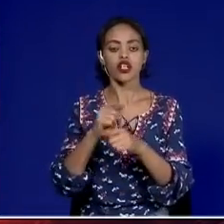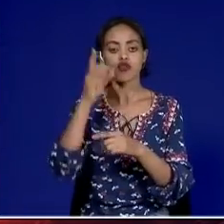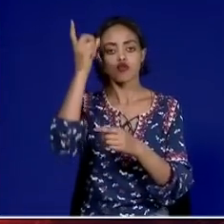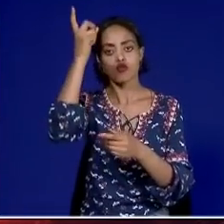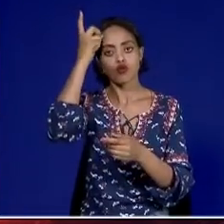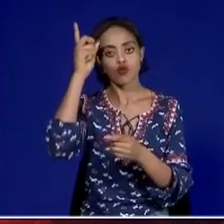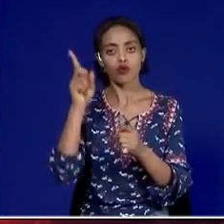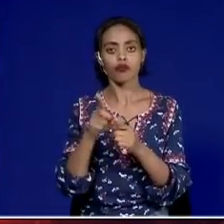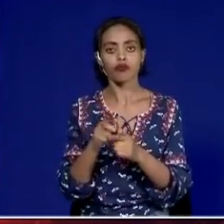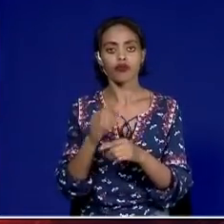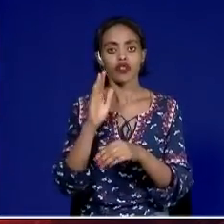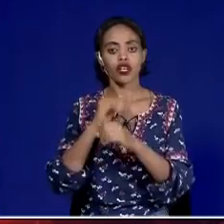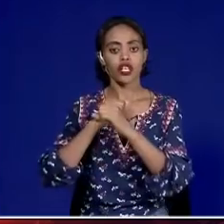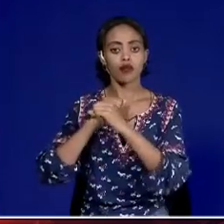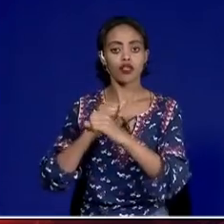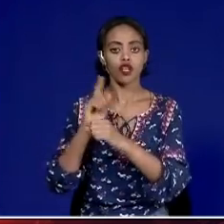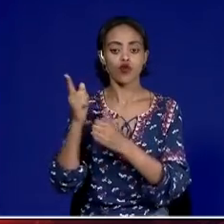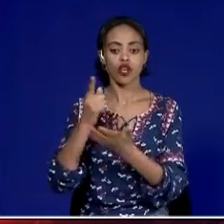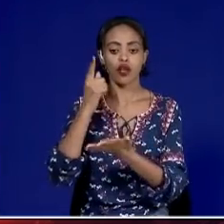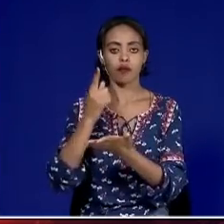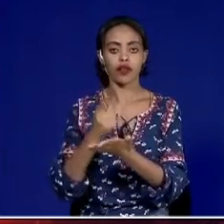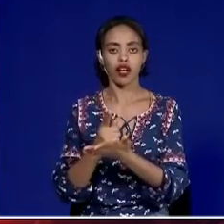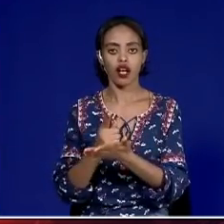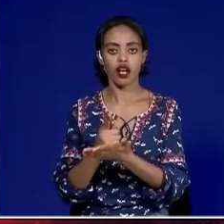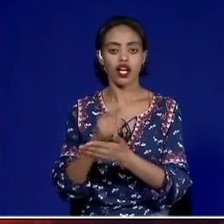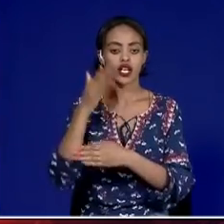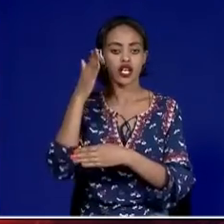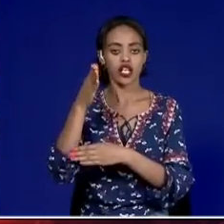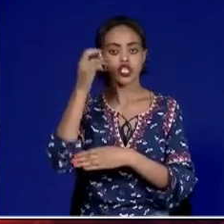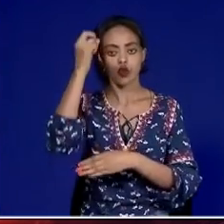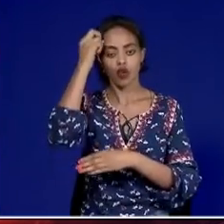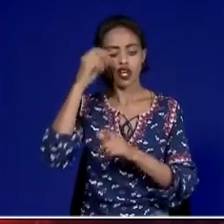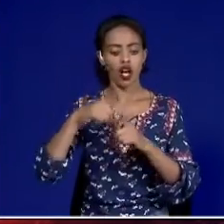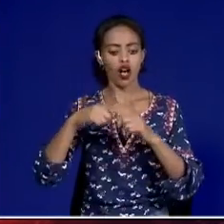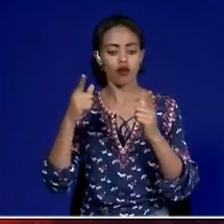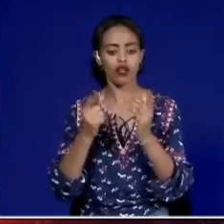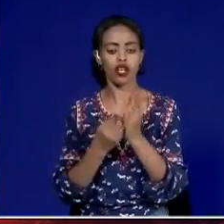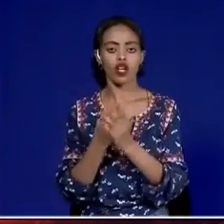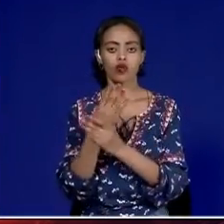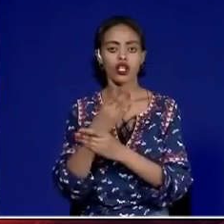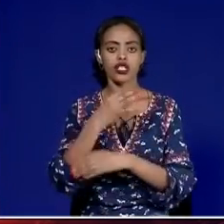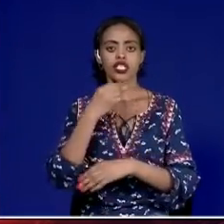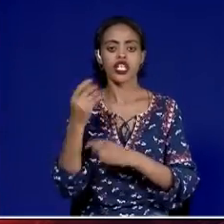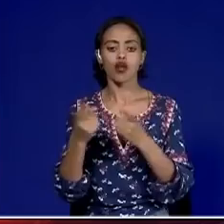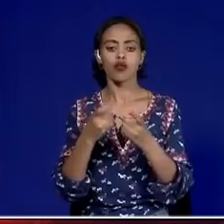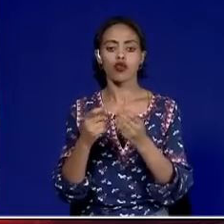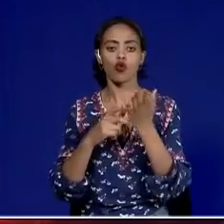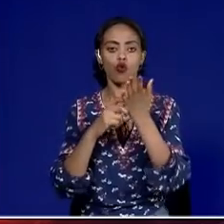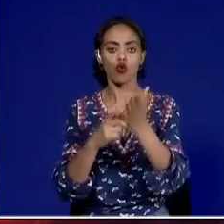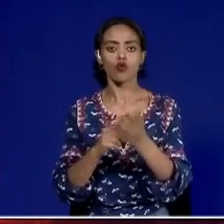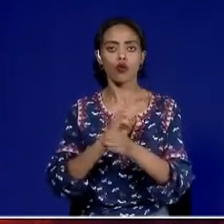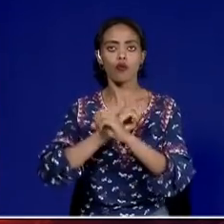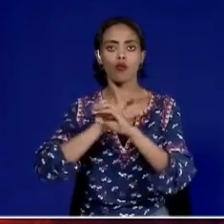بغديوم اكل ما خاتنا زخونه زمرقه نقصالي وردان عابين اي المعاتن سناي محدار غعزو برو